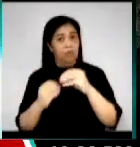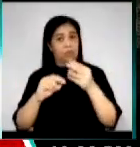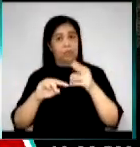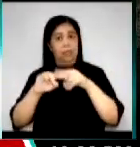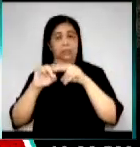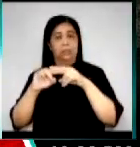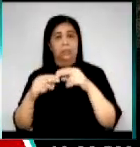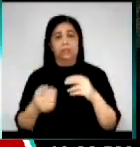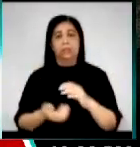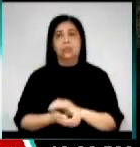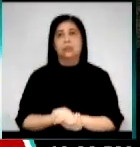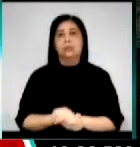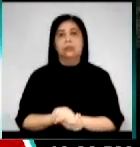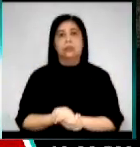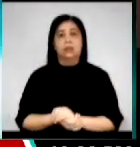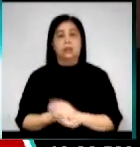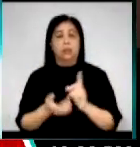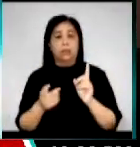smoking,